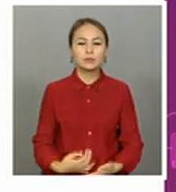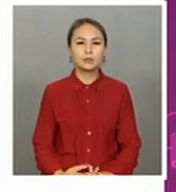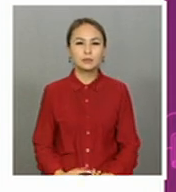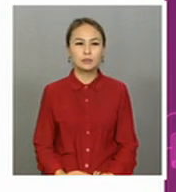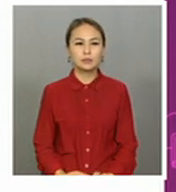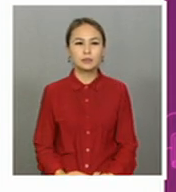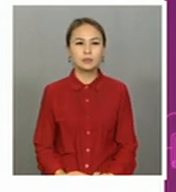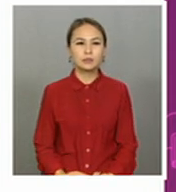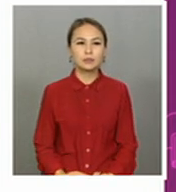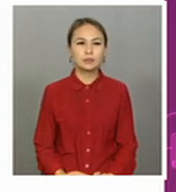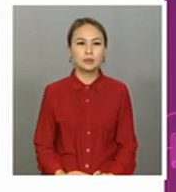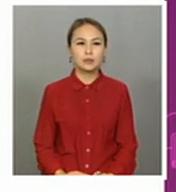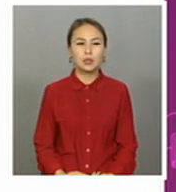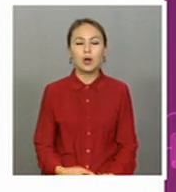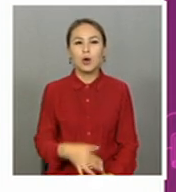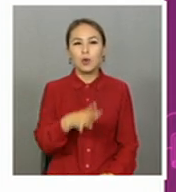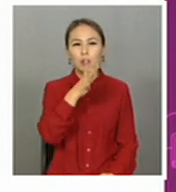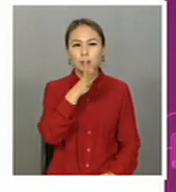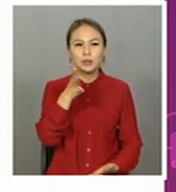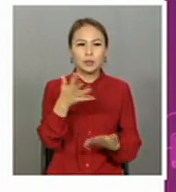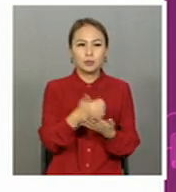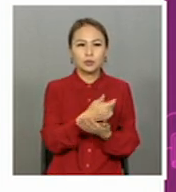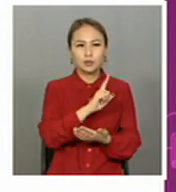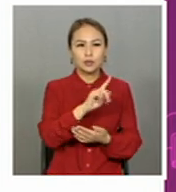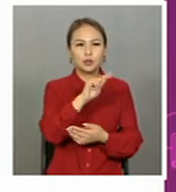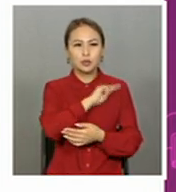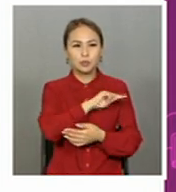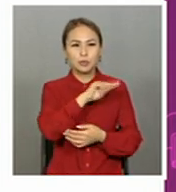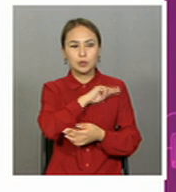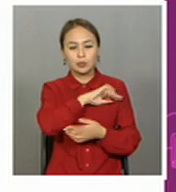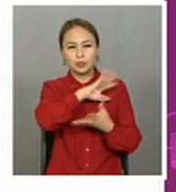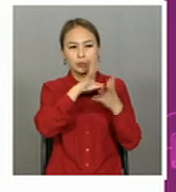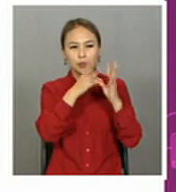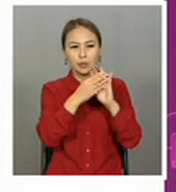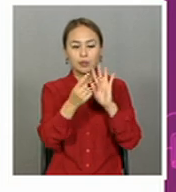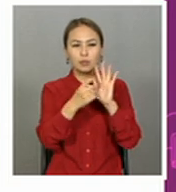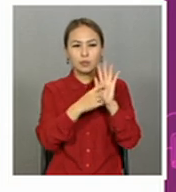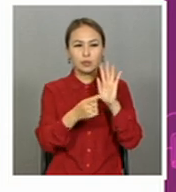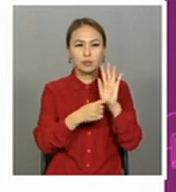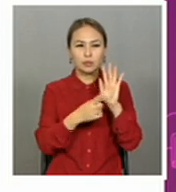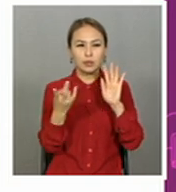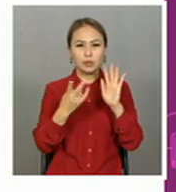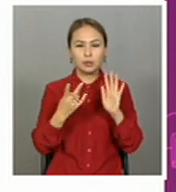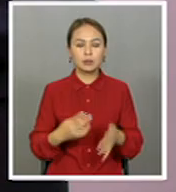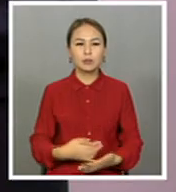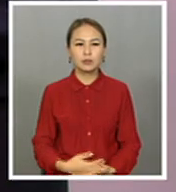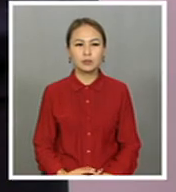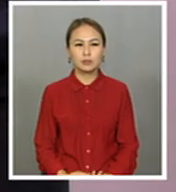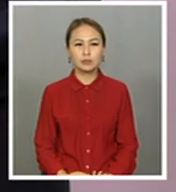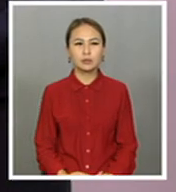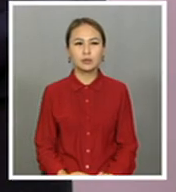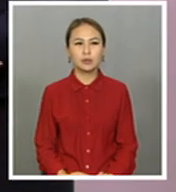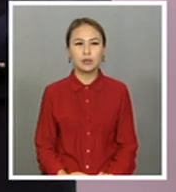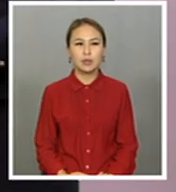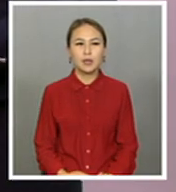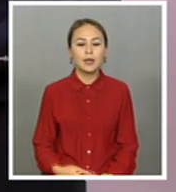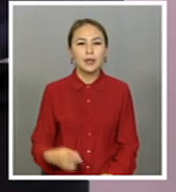Ал уақытты табу үшін жұмысты өнімділікке бөлеміз.